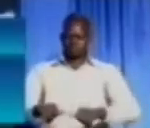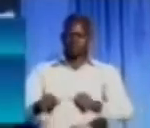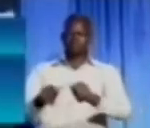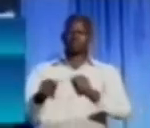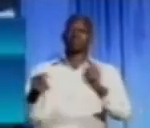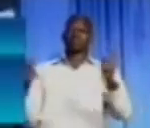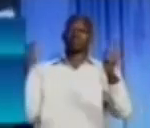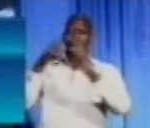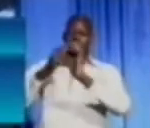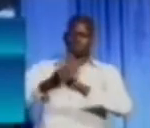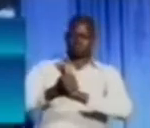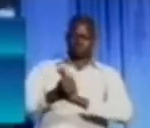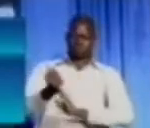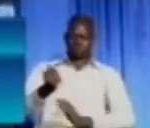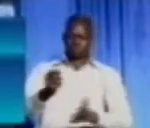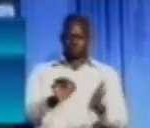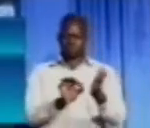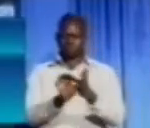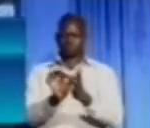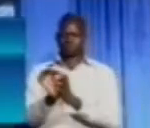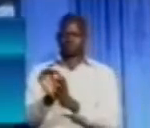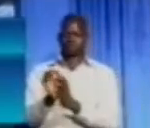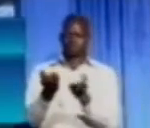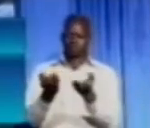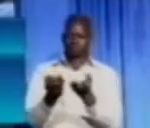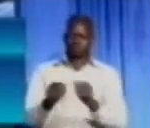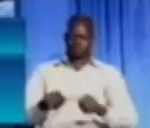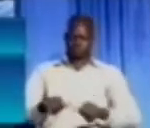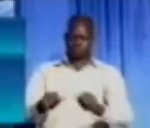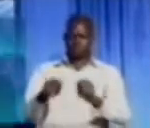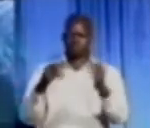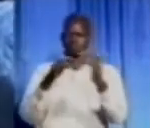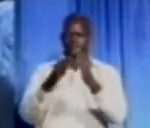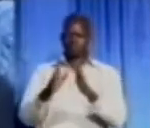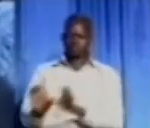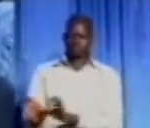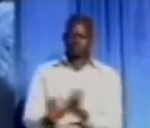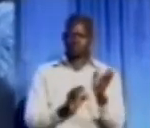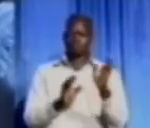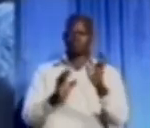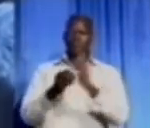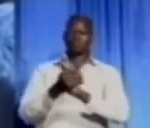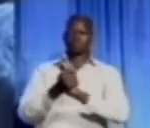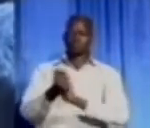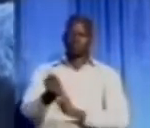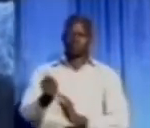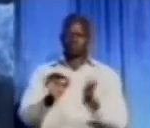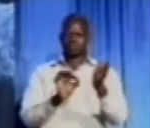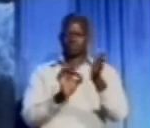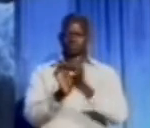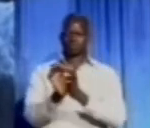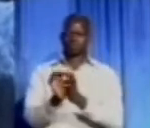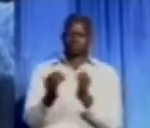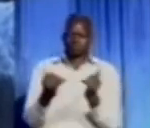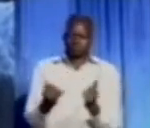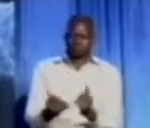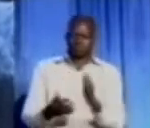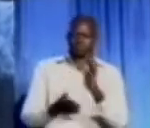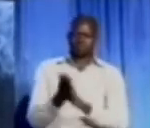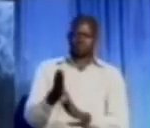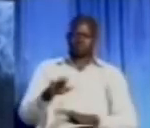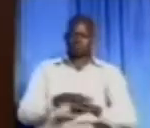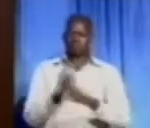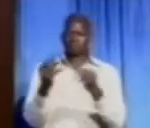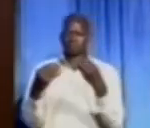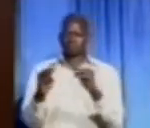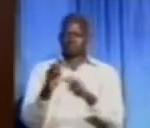l'expertise comptable. Donc je compte poursuivre mes études pour faire l'expertise comptable et maintenant aller sur le marché de